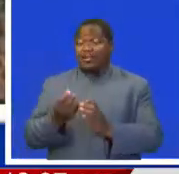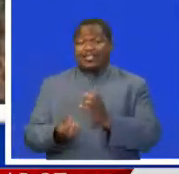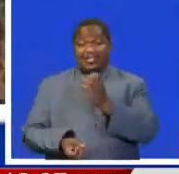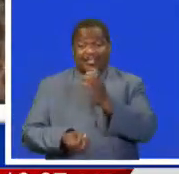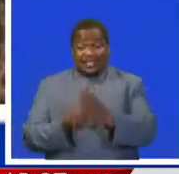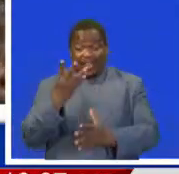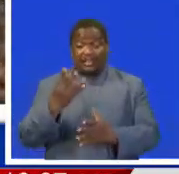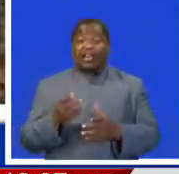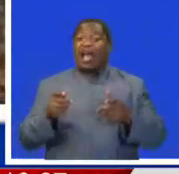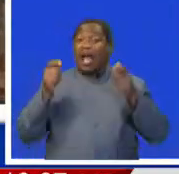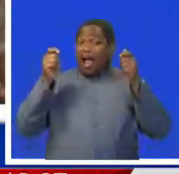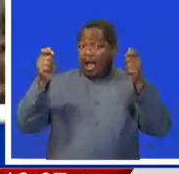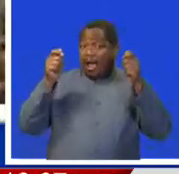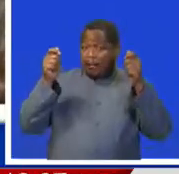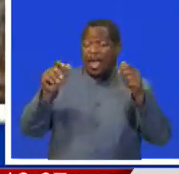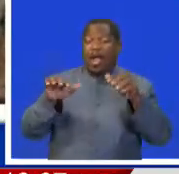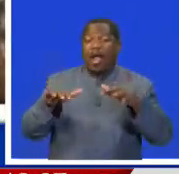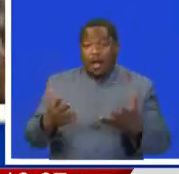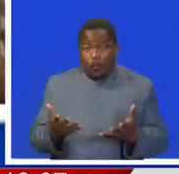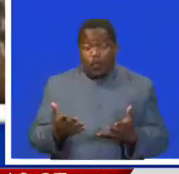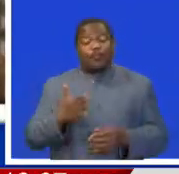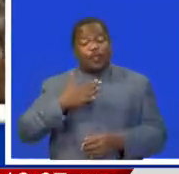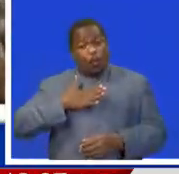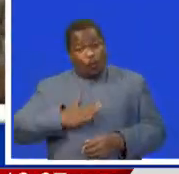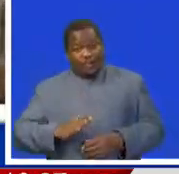wokuphasisa emaregulations.